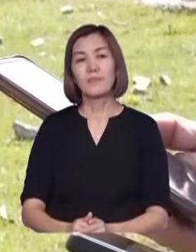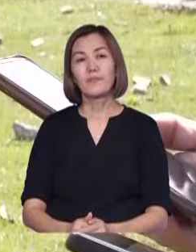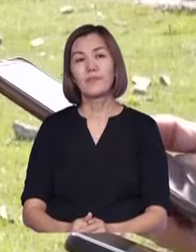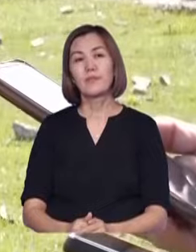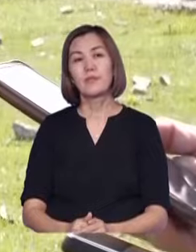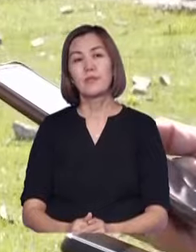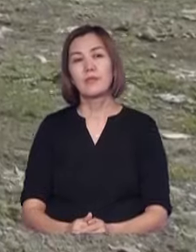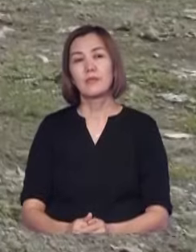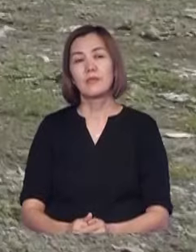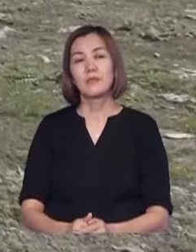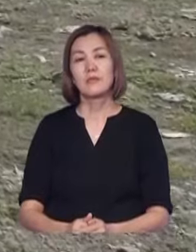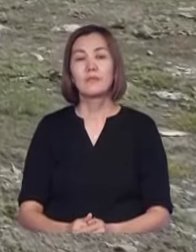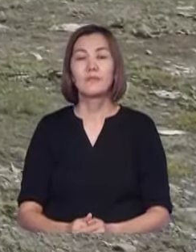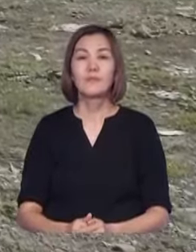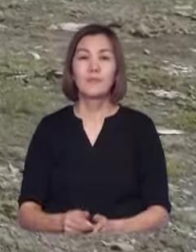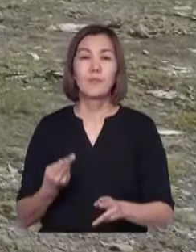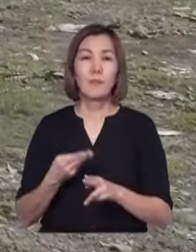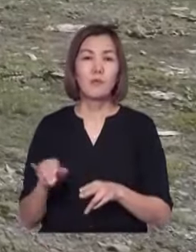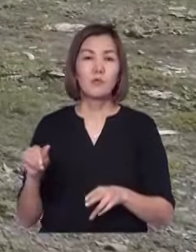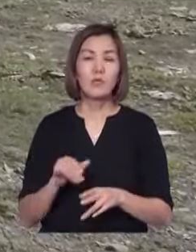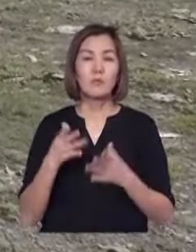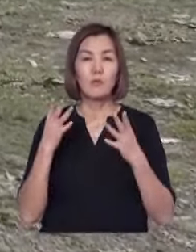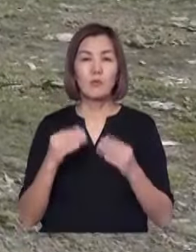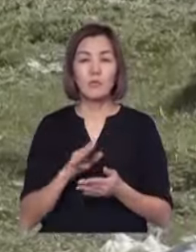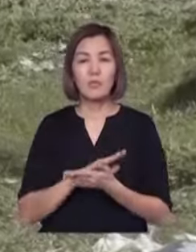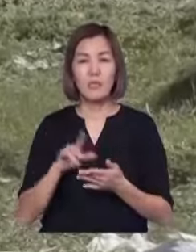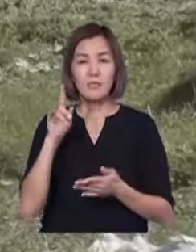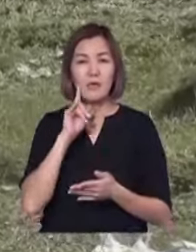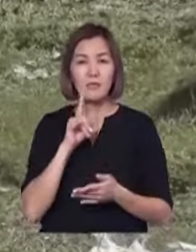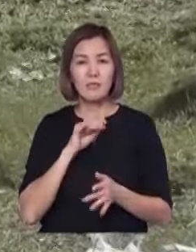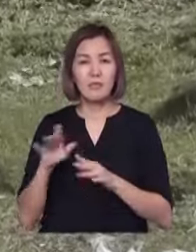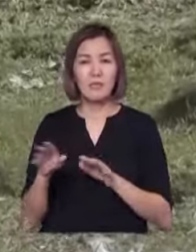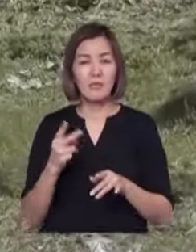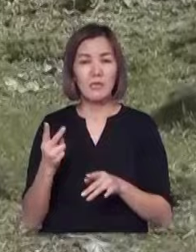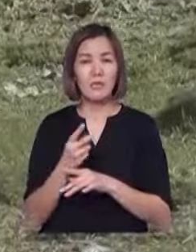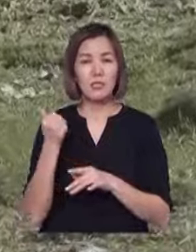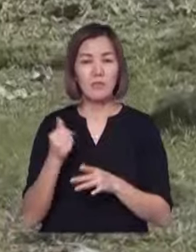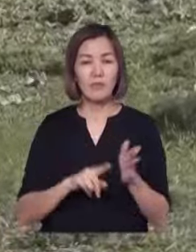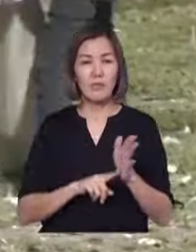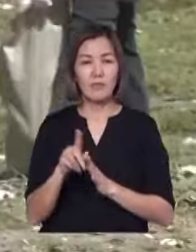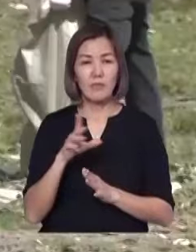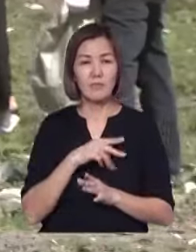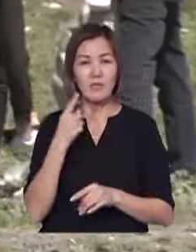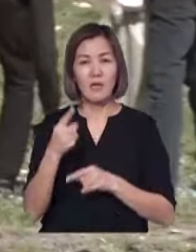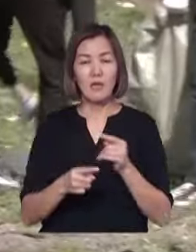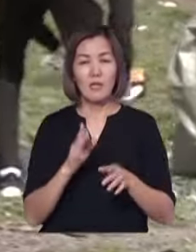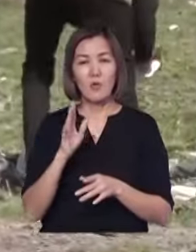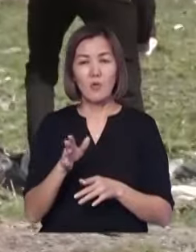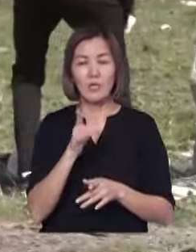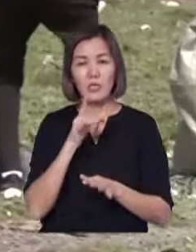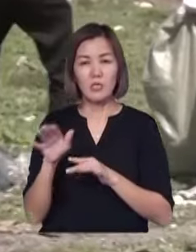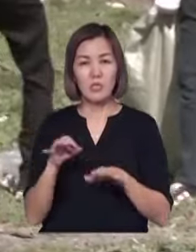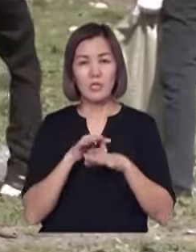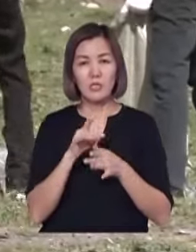солай көрсе деймін. Бұл сенбілік Таза Қазақстан экологиялық акциясының екінші апталығы саналады. Алда тағы осындай шаралар